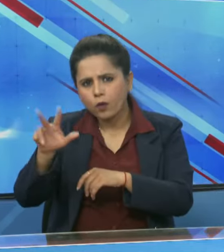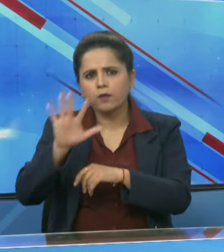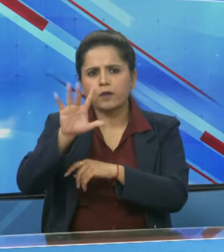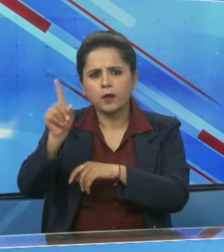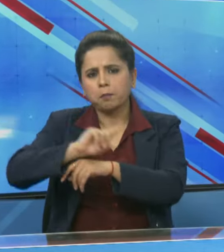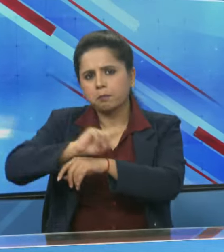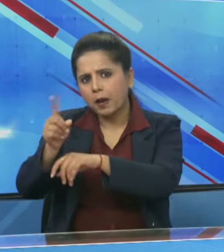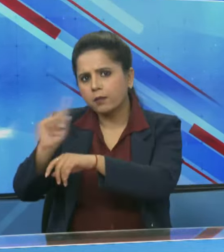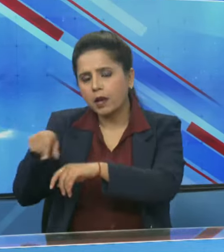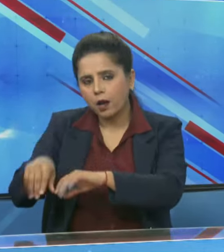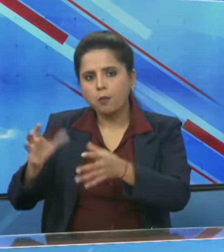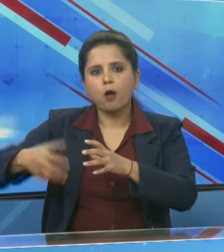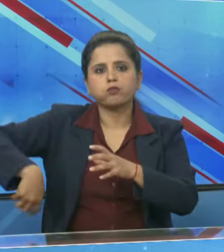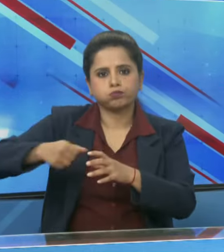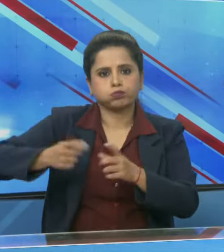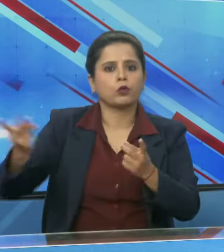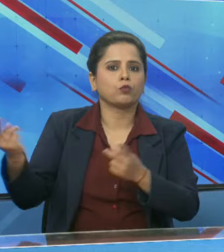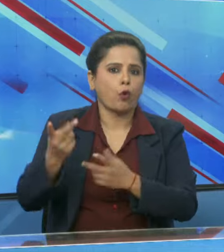में गोल दागा।